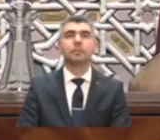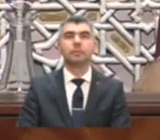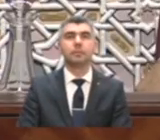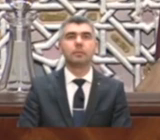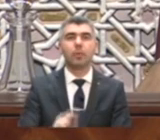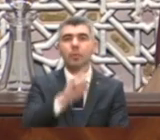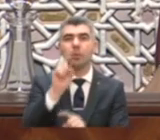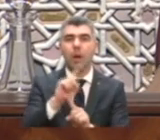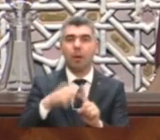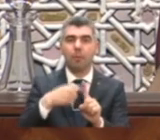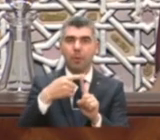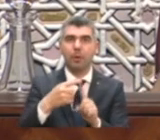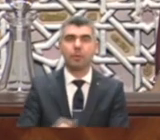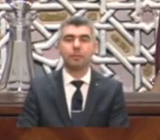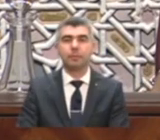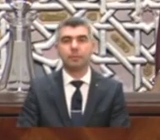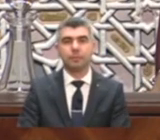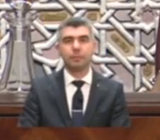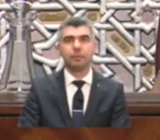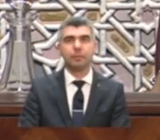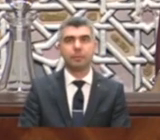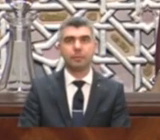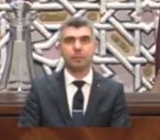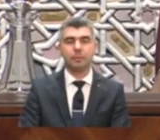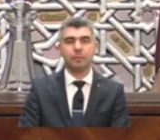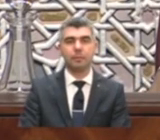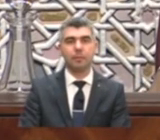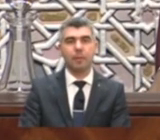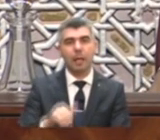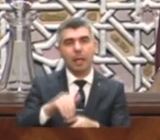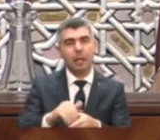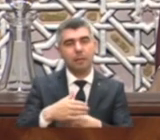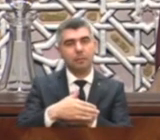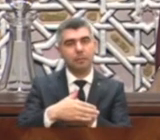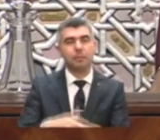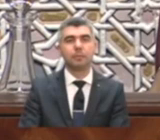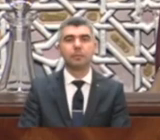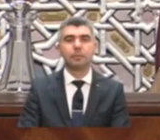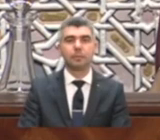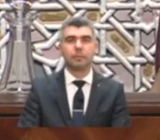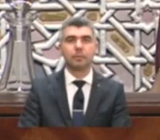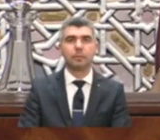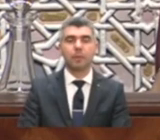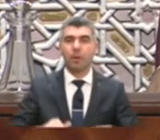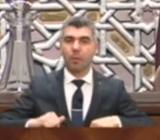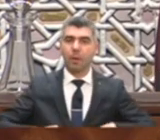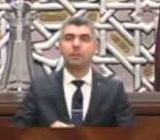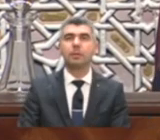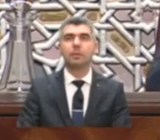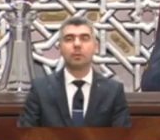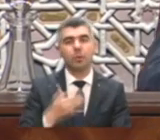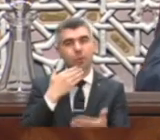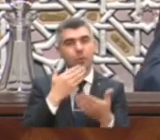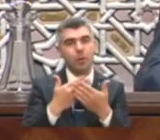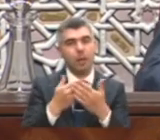تعقيب اضافي اخر. تفضلوا السيد النائب المحترم عن فريق التجمع الوطني الاحرار. وزيرة على المجهودات اللي قمتوا